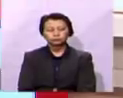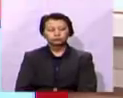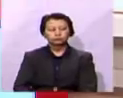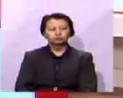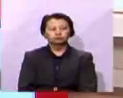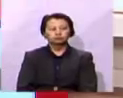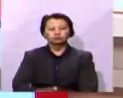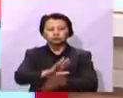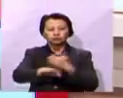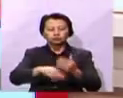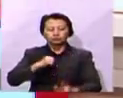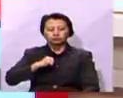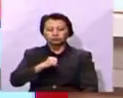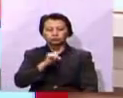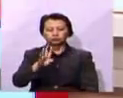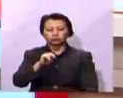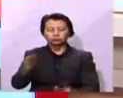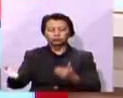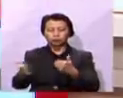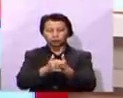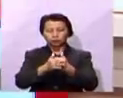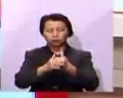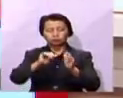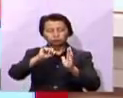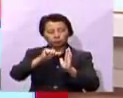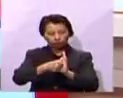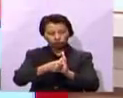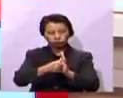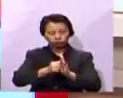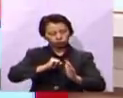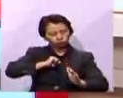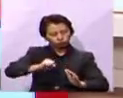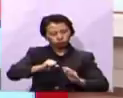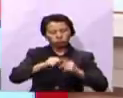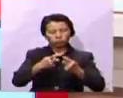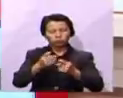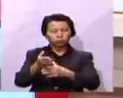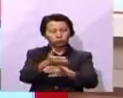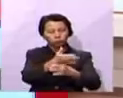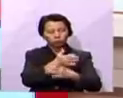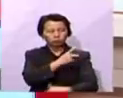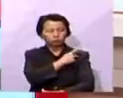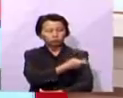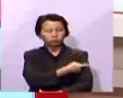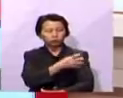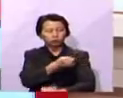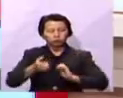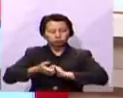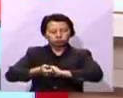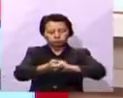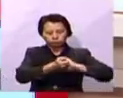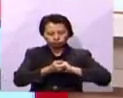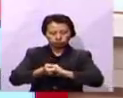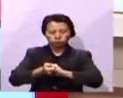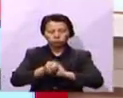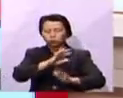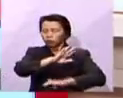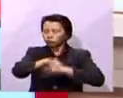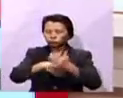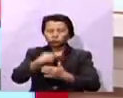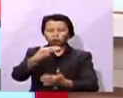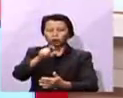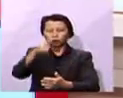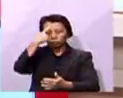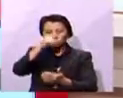Semua anggota BN diminta kembali kepada asas perjuangan parti yang mengamalkan perkongsian kuasa dan permuafakatan dalam segala hal untuk